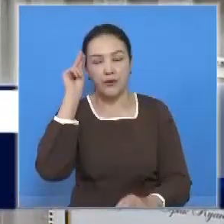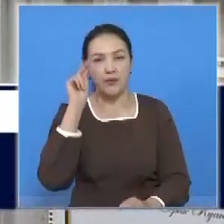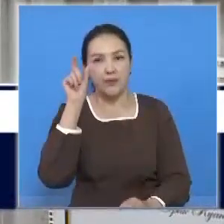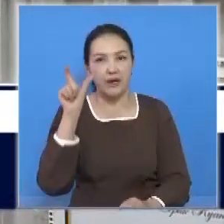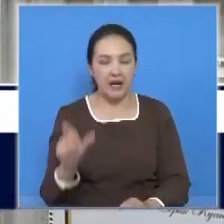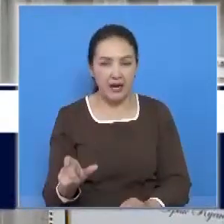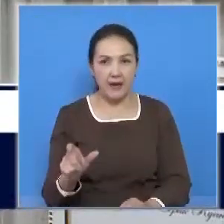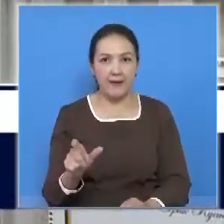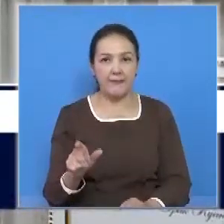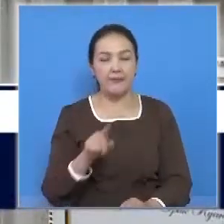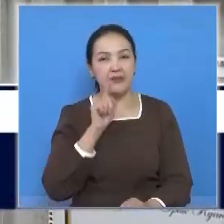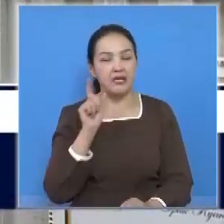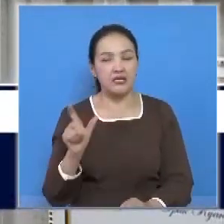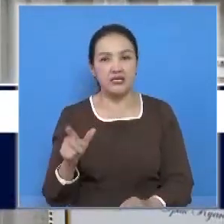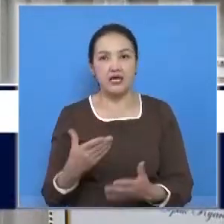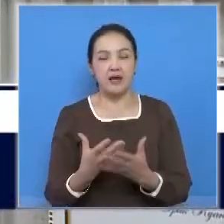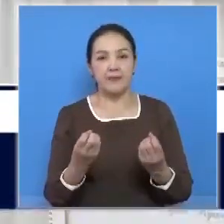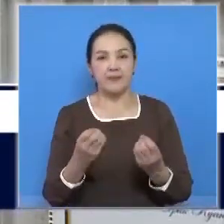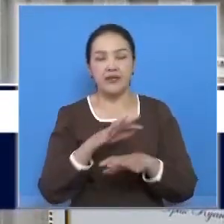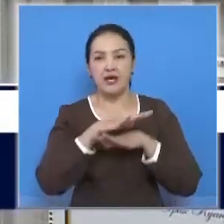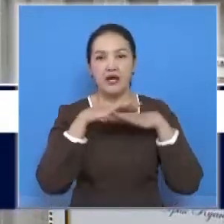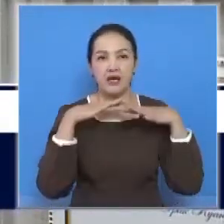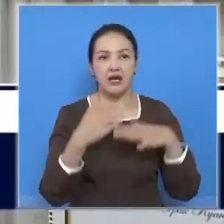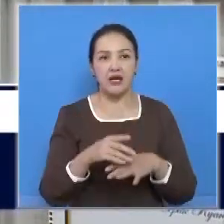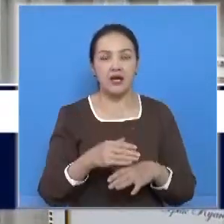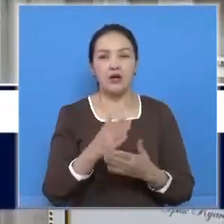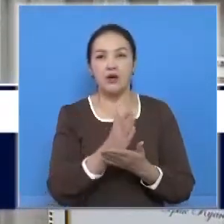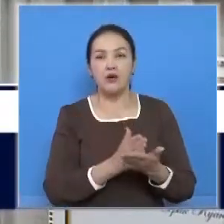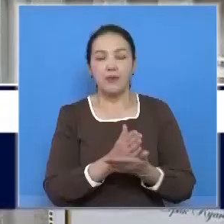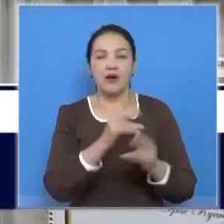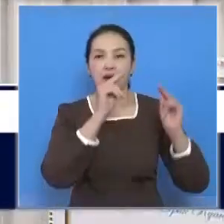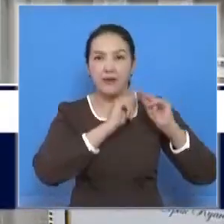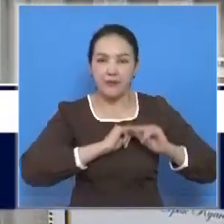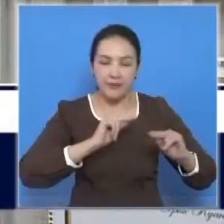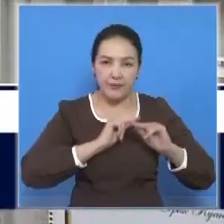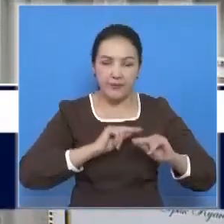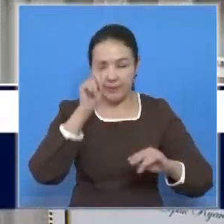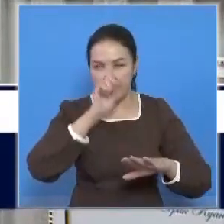бар. Сол жастардың ішінде әлі де талай елге қызмет ететін